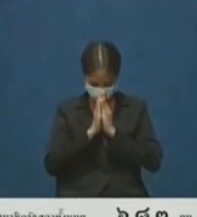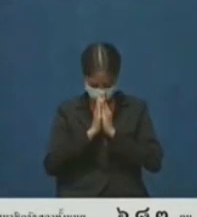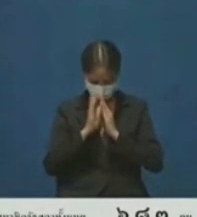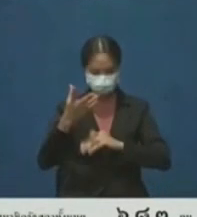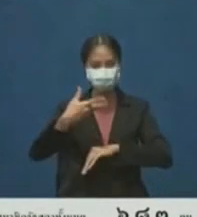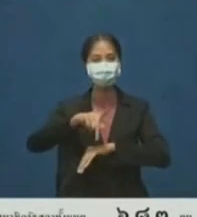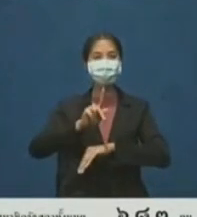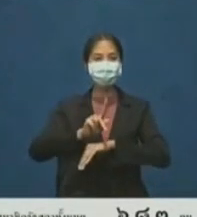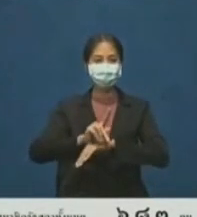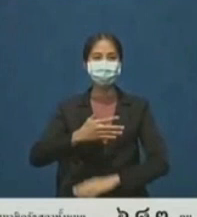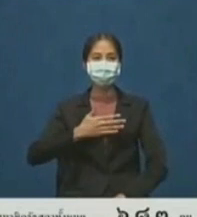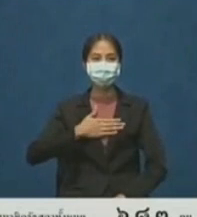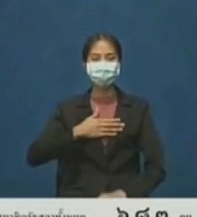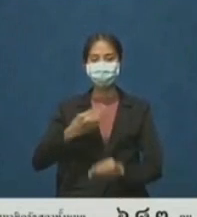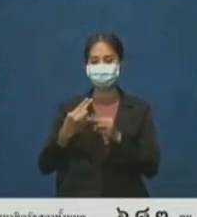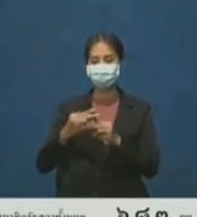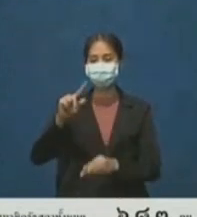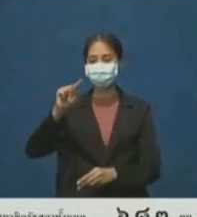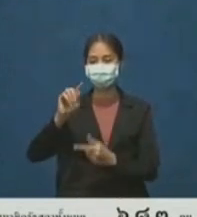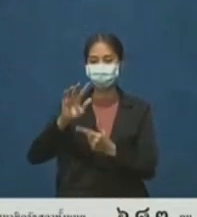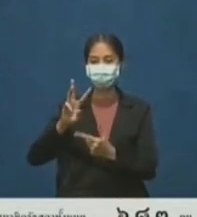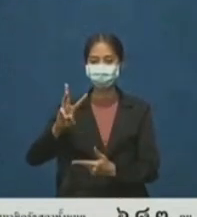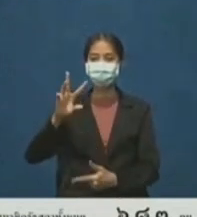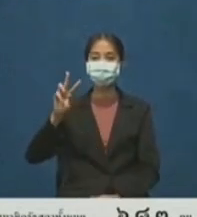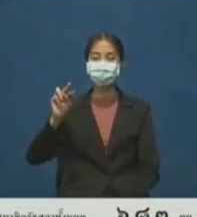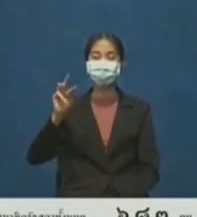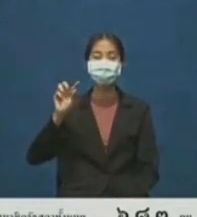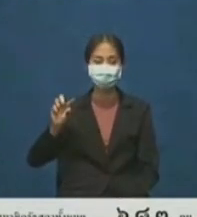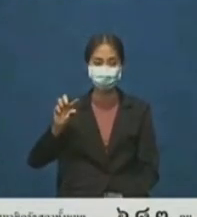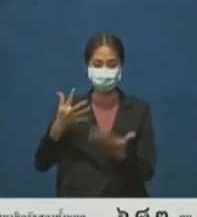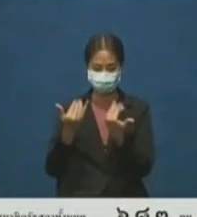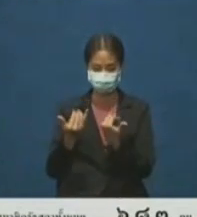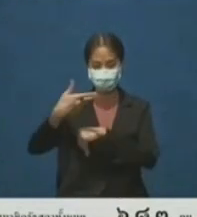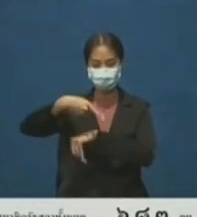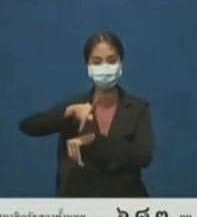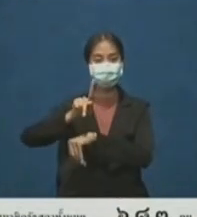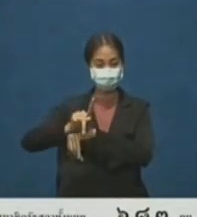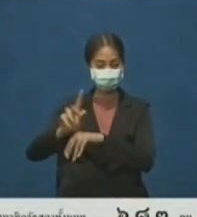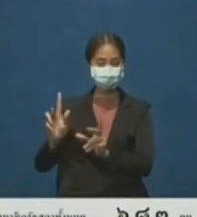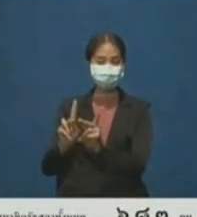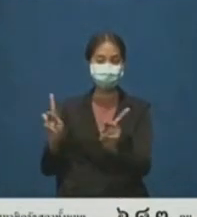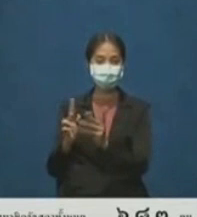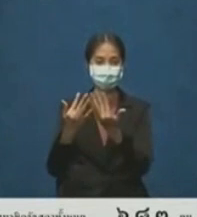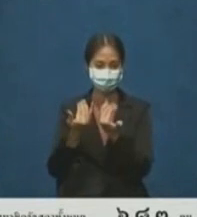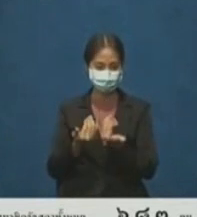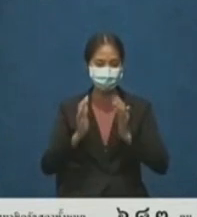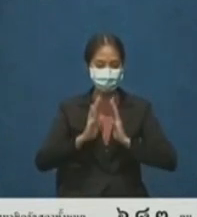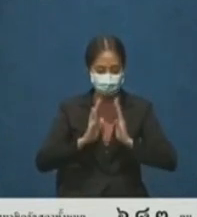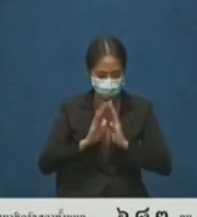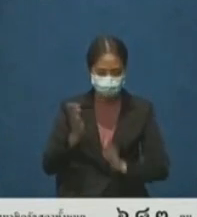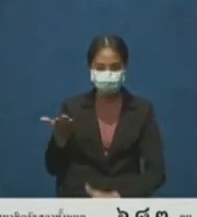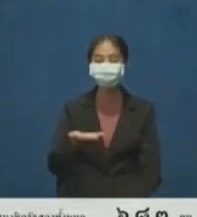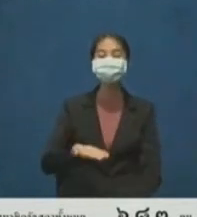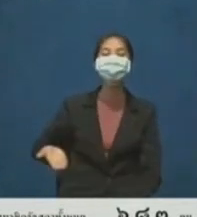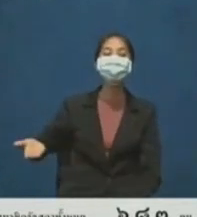กราบเรียนท่านประธานที่เคารพผมตวงอัธชัยในฐานะประธานกรรมาธิการวิสามัญขอประธานอนุญาตต้องข